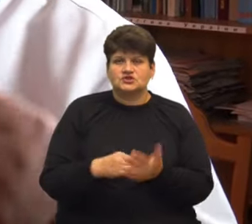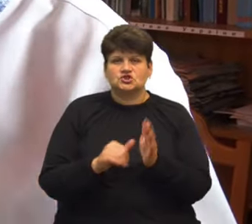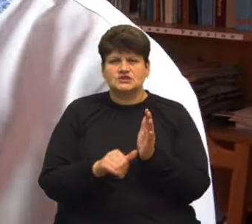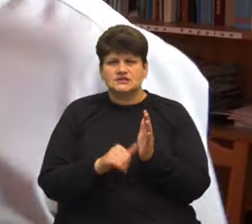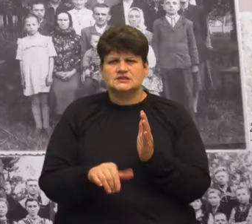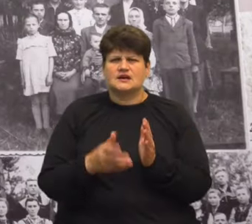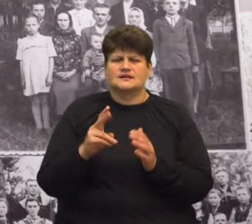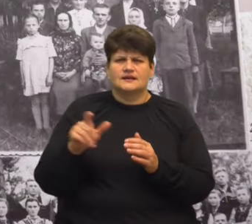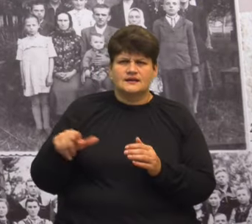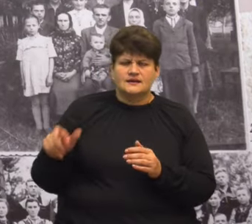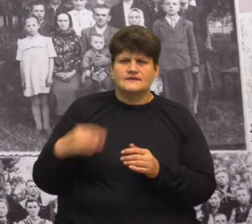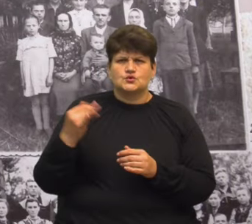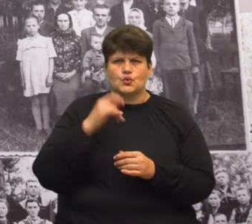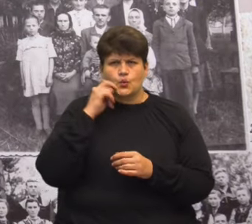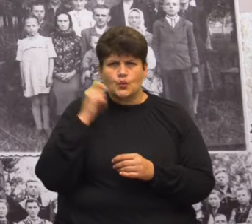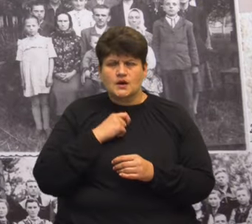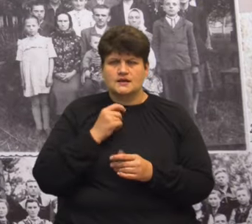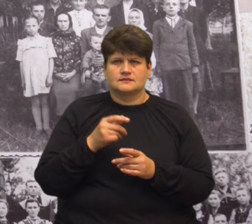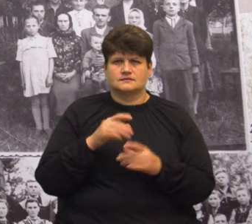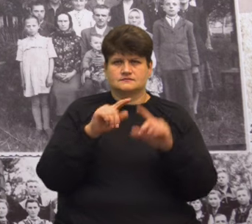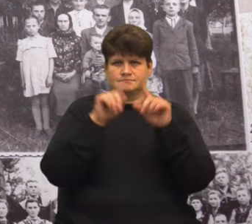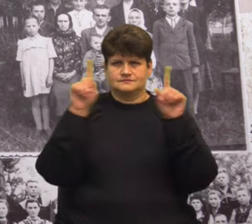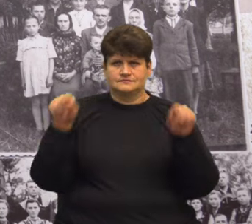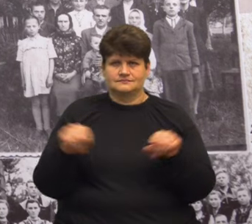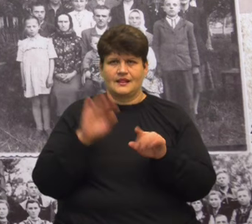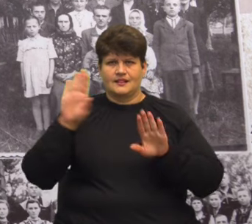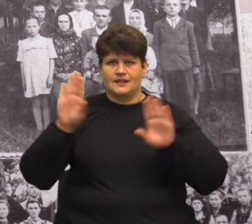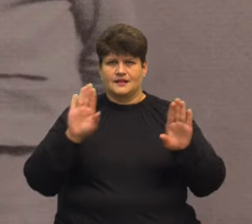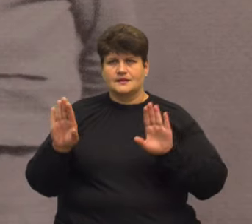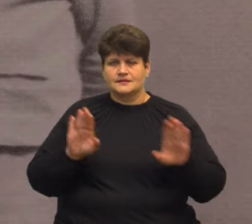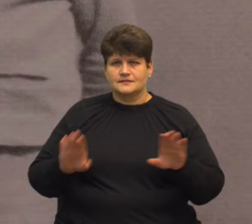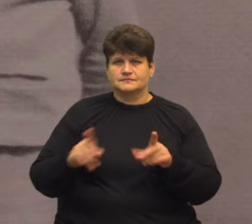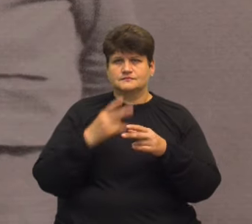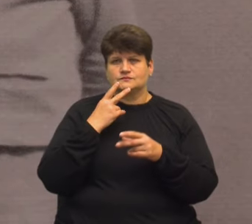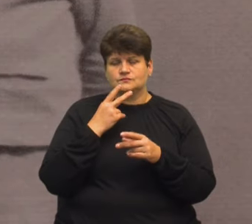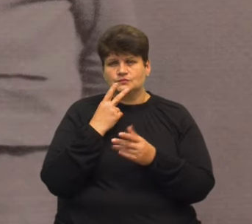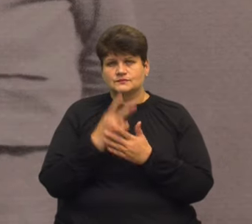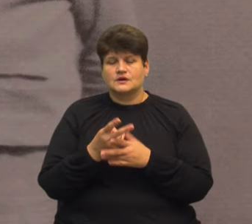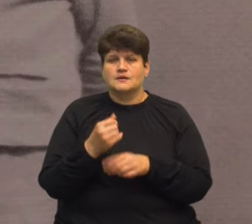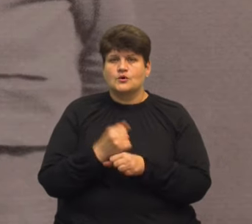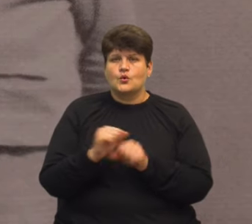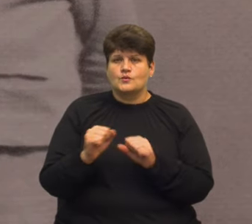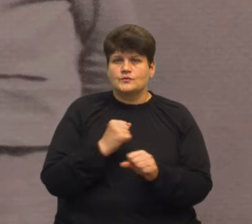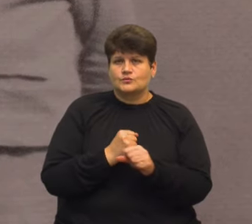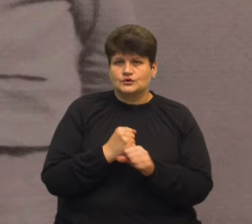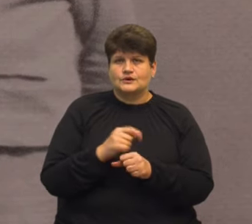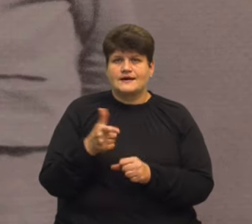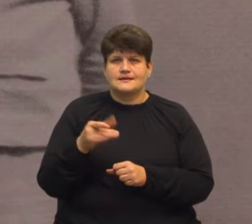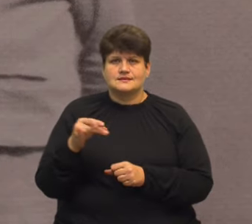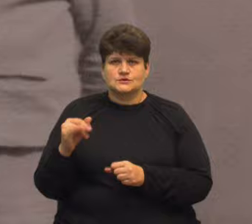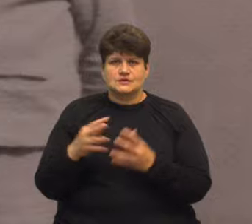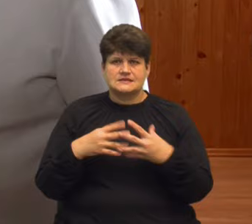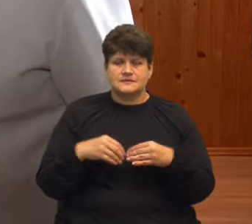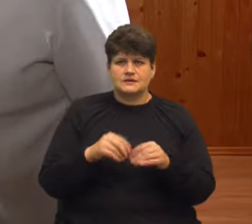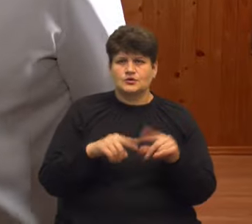історію України. Банери на стінах розповідають про його життя та діяльність Української гельсінської спілки. Також на стендах родинні речі, документи